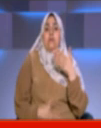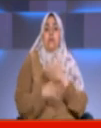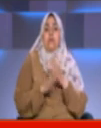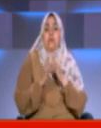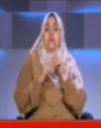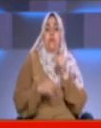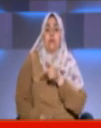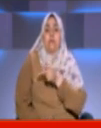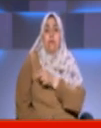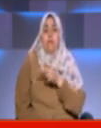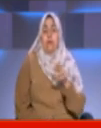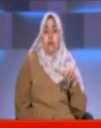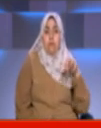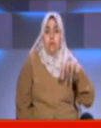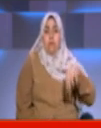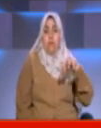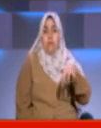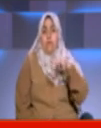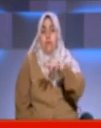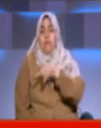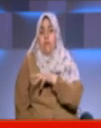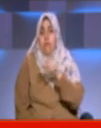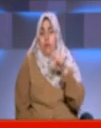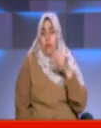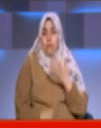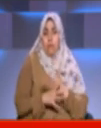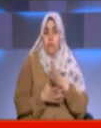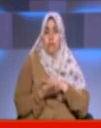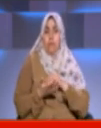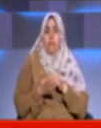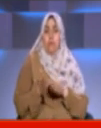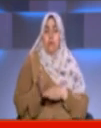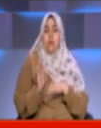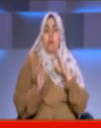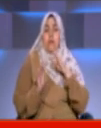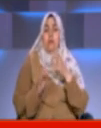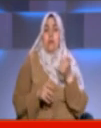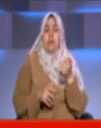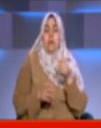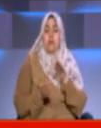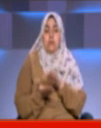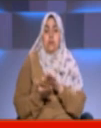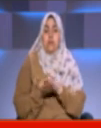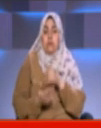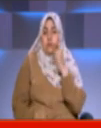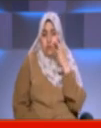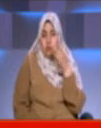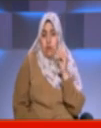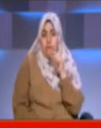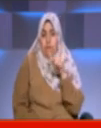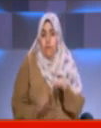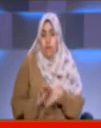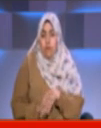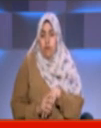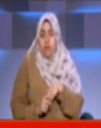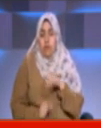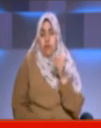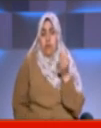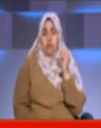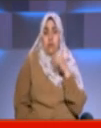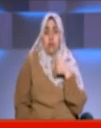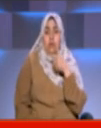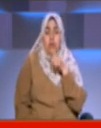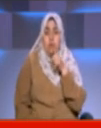مختلف المناطق وفبركتها واستخدامها من قبل قناة الجزيرة. تعليقك دكتور محمود في هذه القصة التي